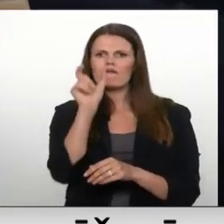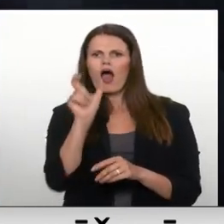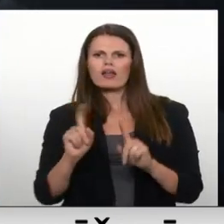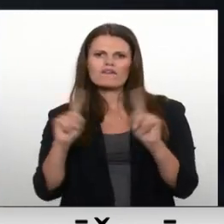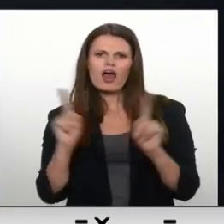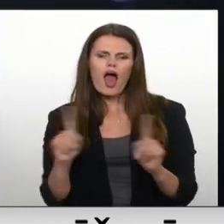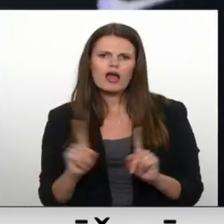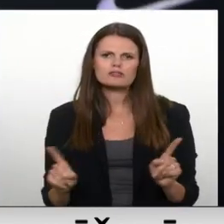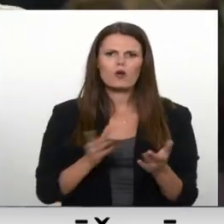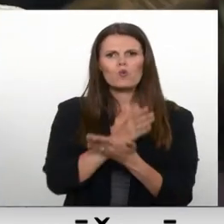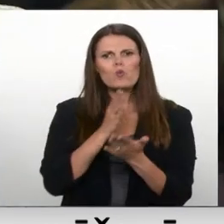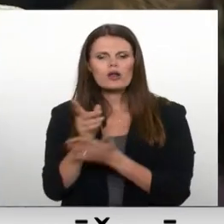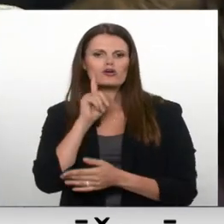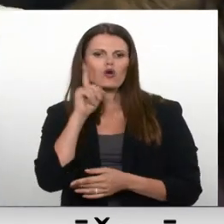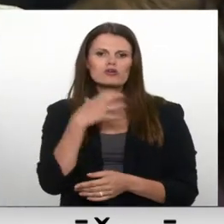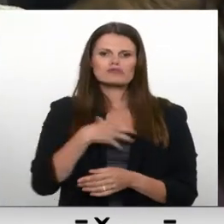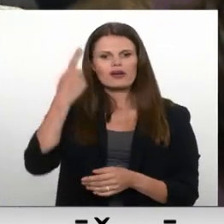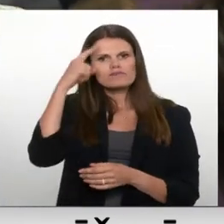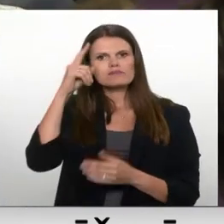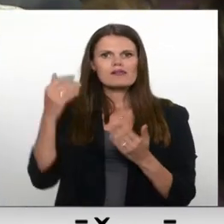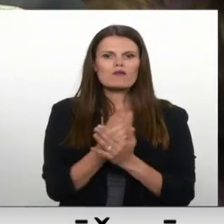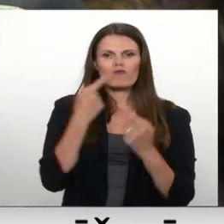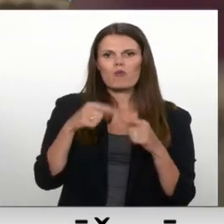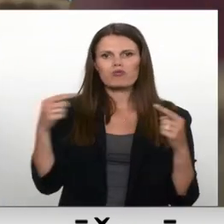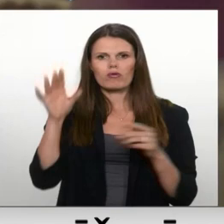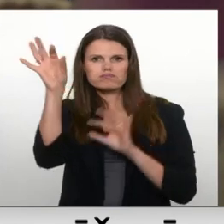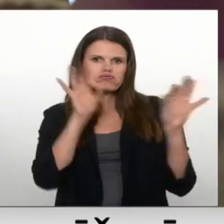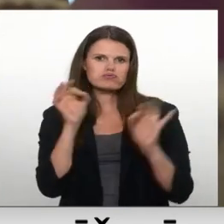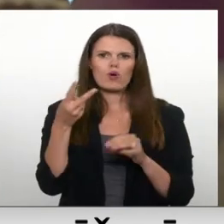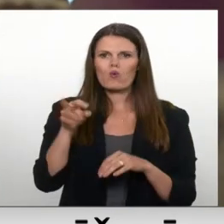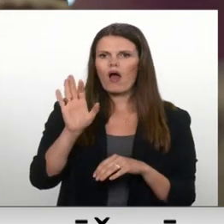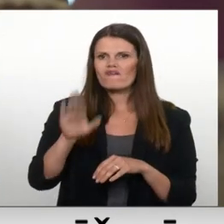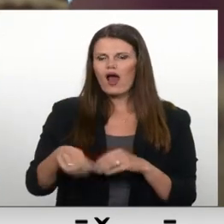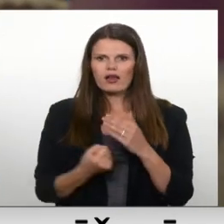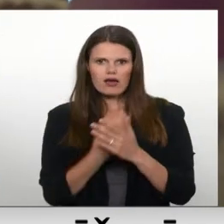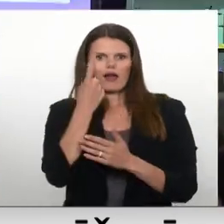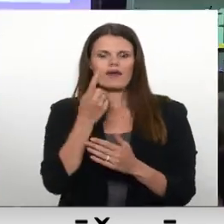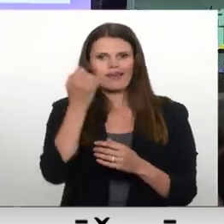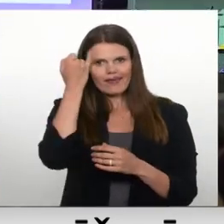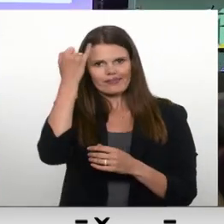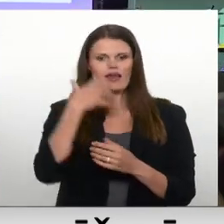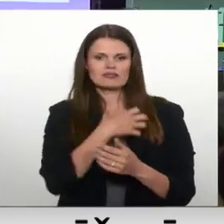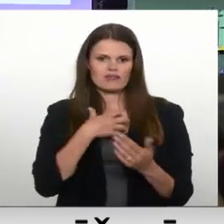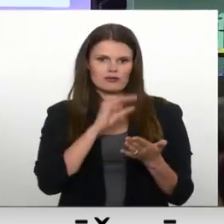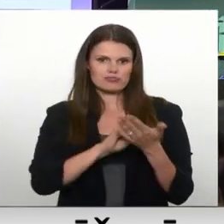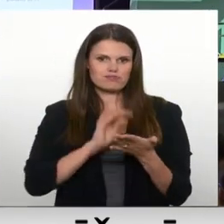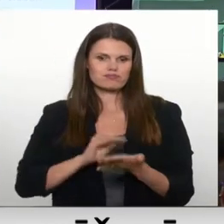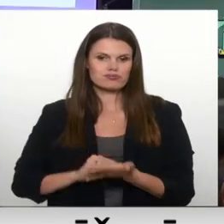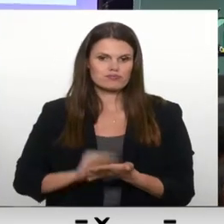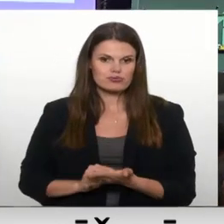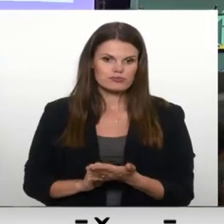jomas, jauniešiem jāizdomā, kādi jauni produkti no tā var tapt, un idejas jāreģistrē. Varbūt jūs uzskatiet,